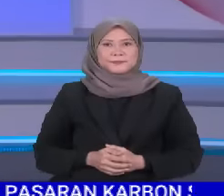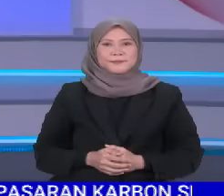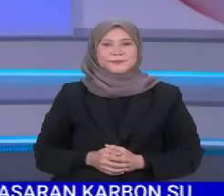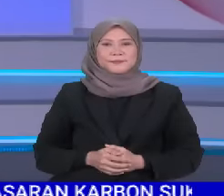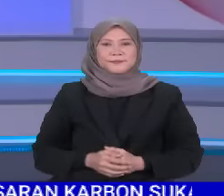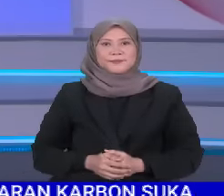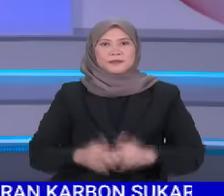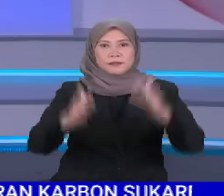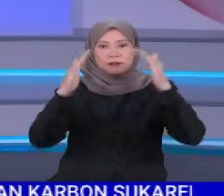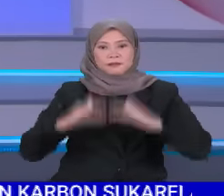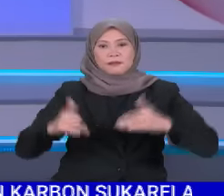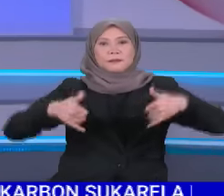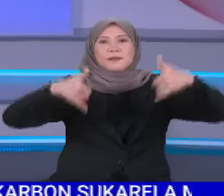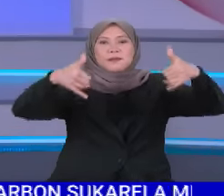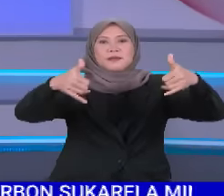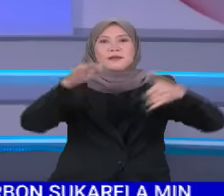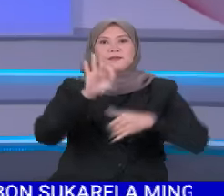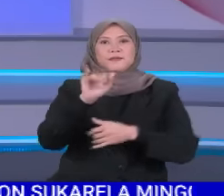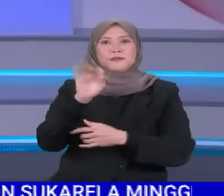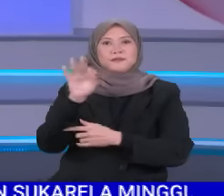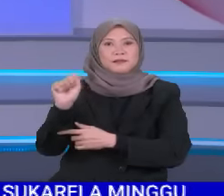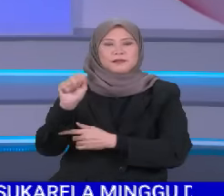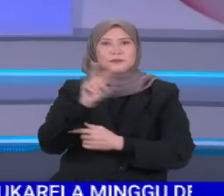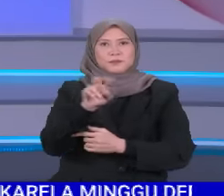beralih ke piala dunia